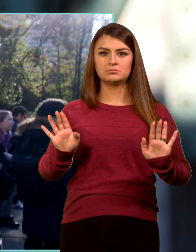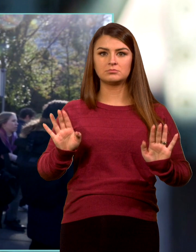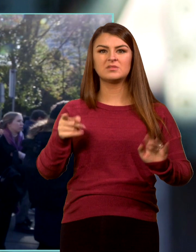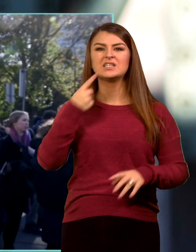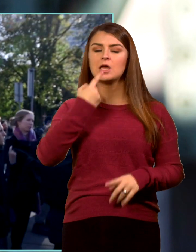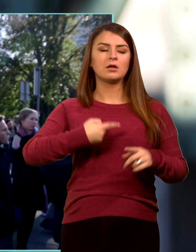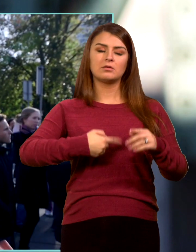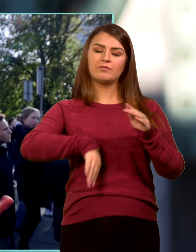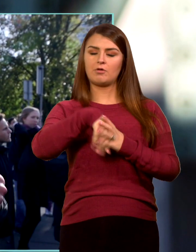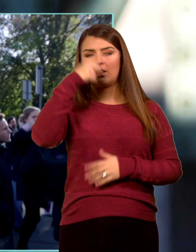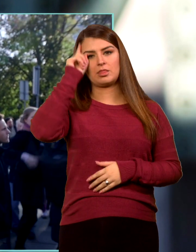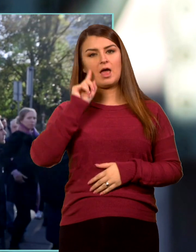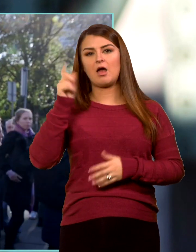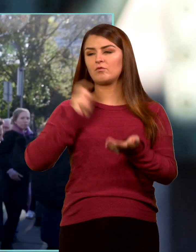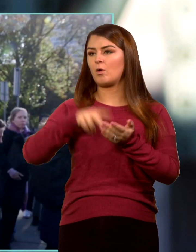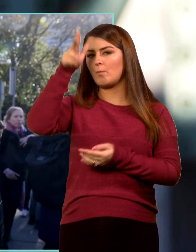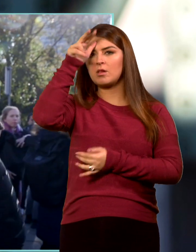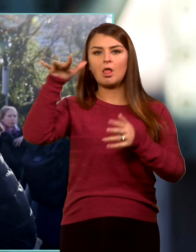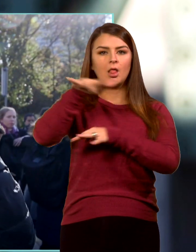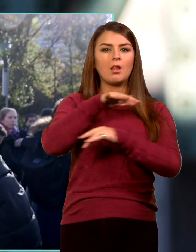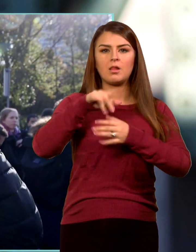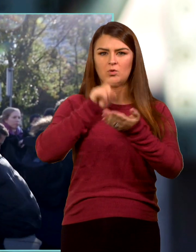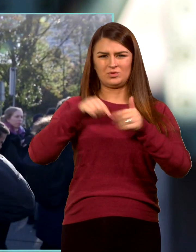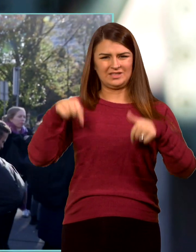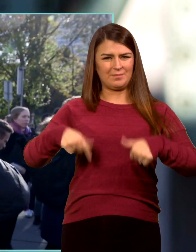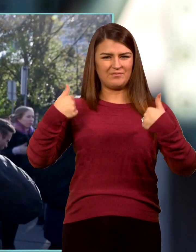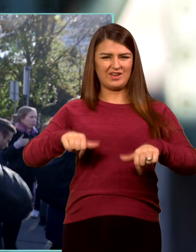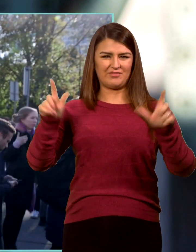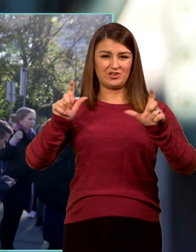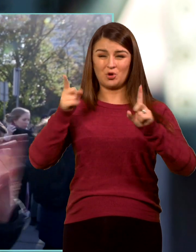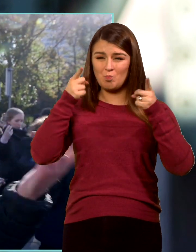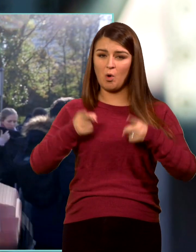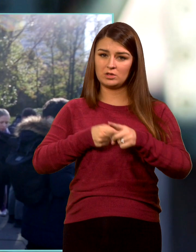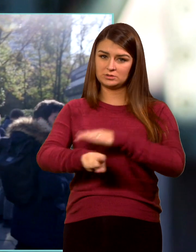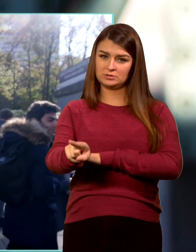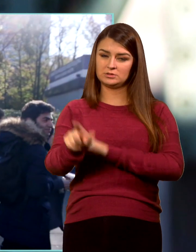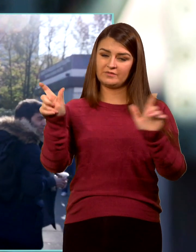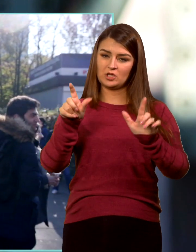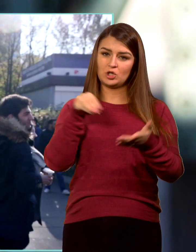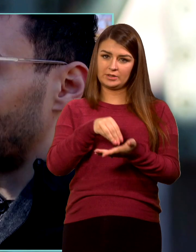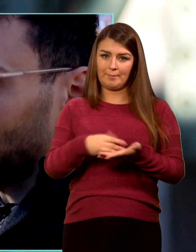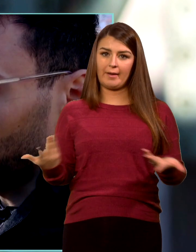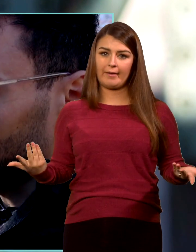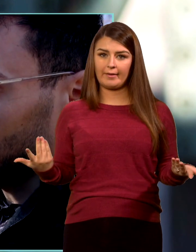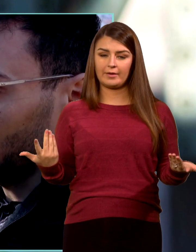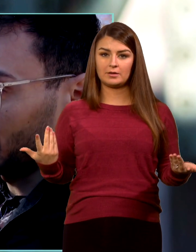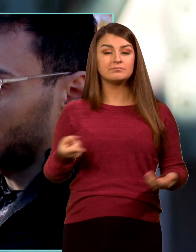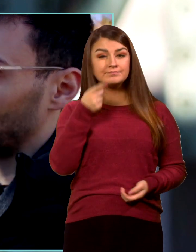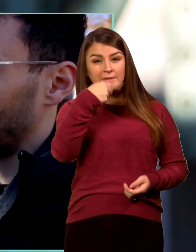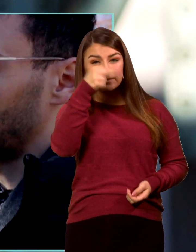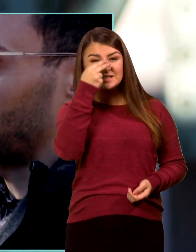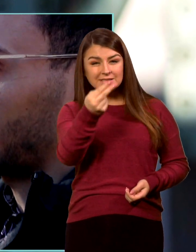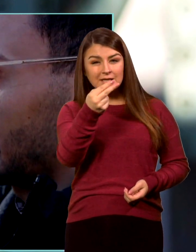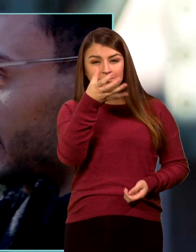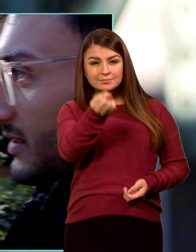super genervt, dass hier so ein mega Polizeiaufgebot ist, weil das einfach eine Pflichtveranstaltung ist. Sie müssen an dieser Veranstaltung teilnehmen. Da vorne sehe ich aber auf